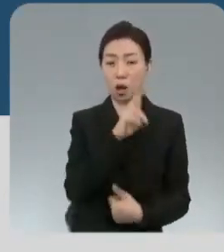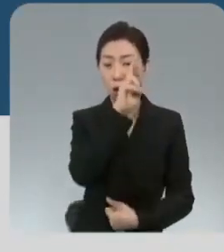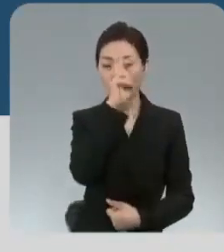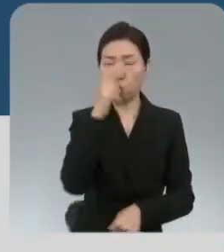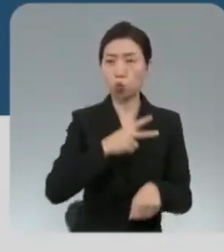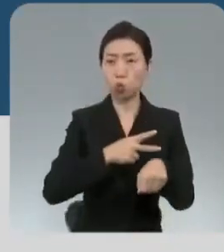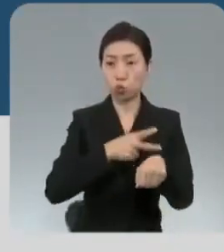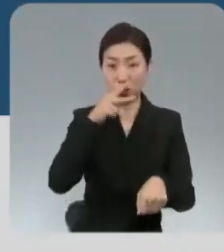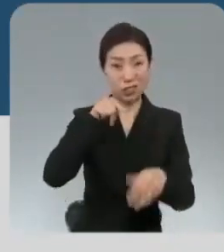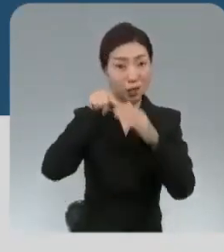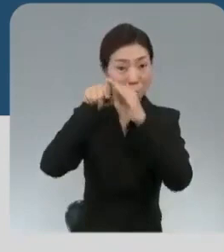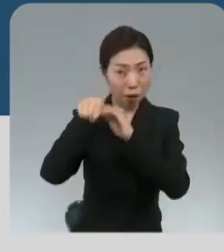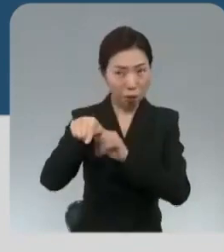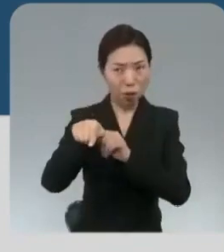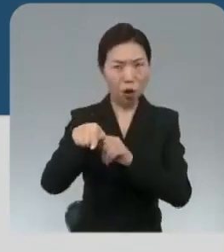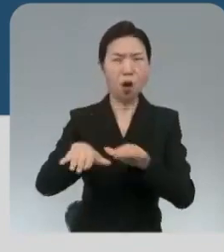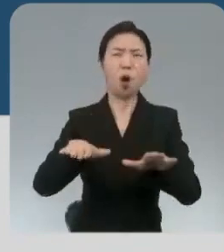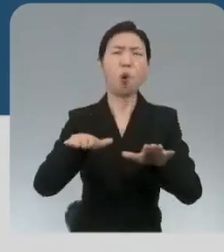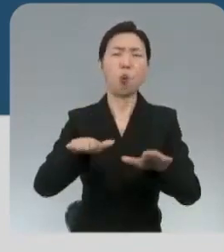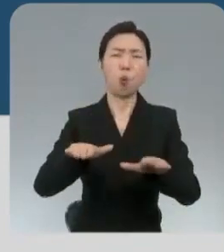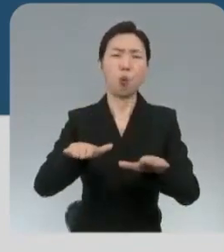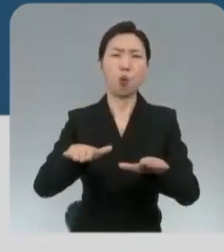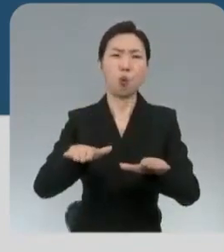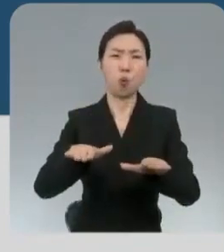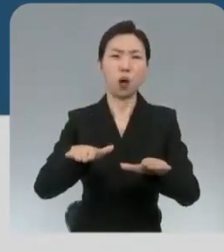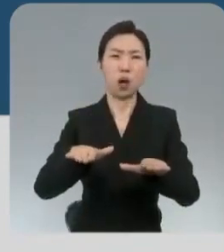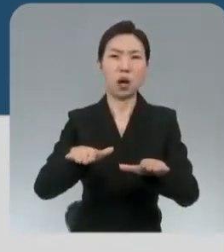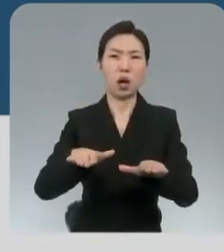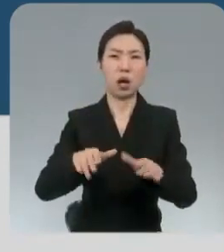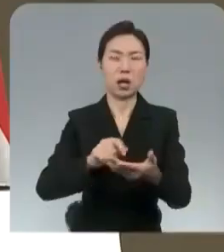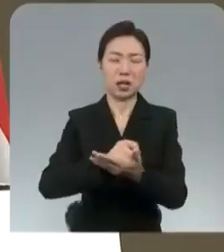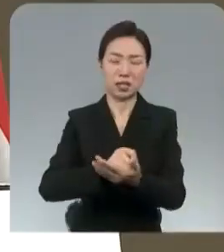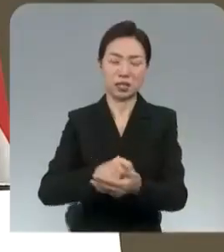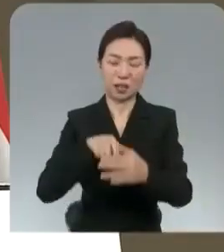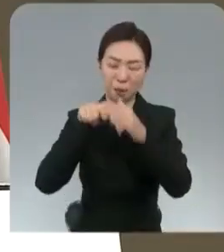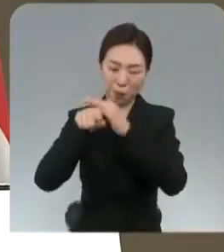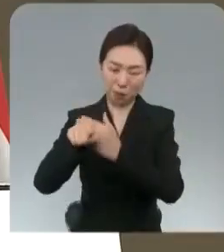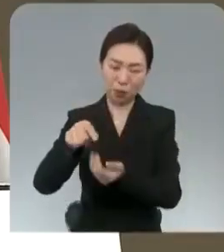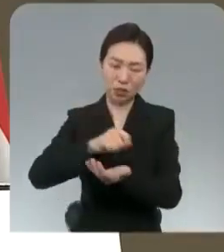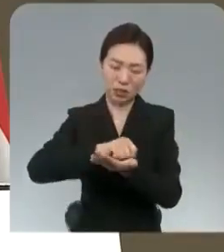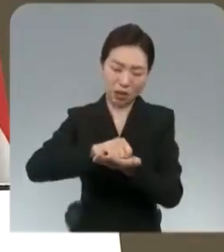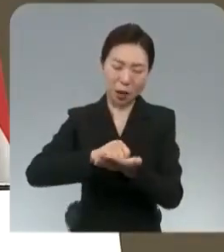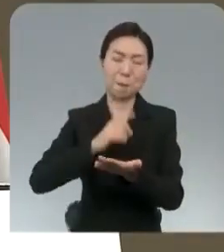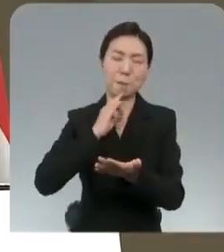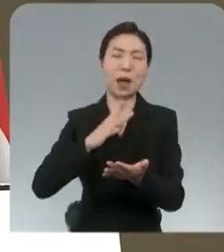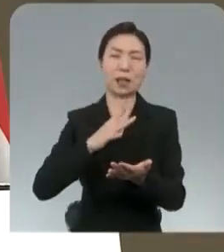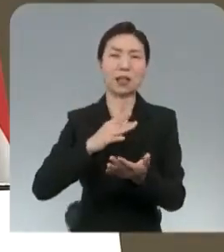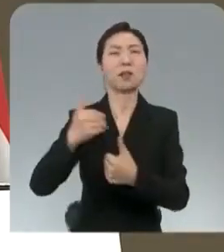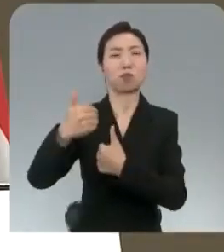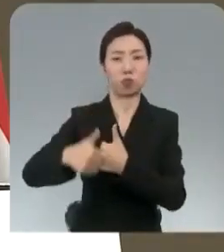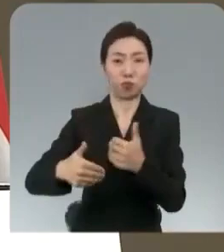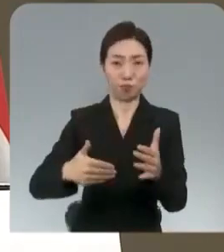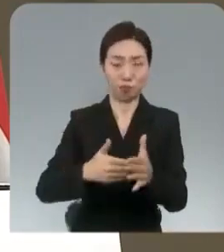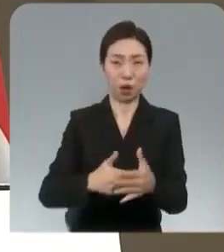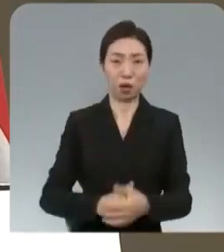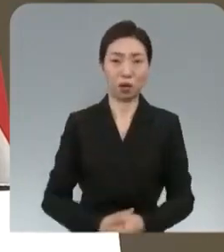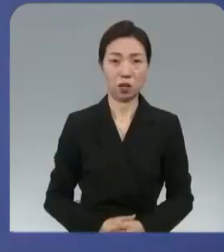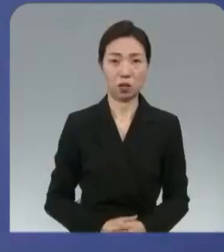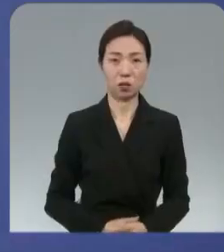하루 뒤인 오늘 조문록을 작성해달라는 안내를 받았다고 했습니다. 홀대 논란에 대해선 유감의 뜻을